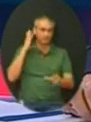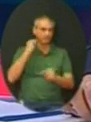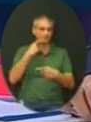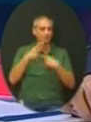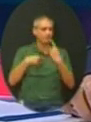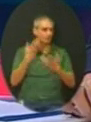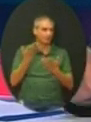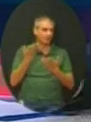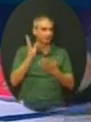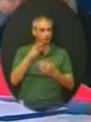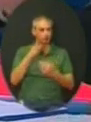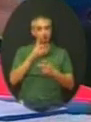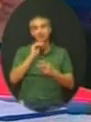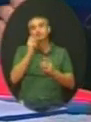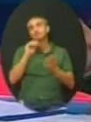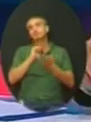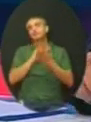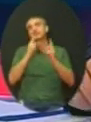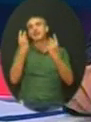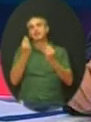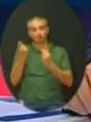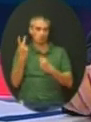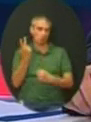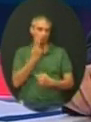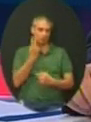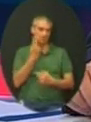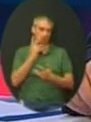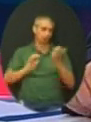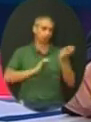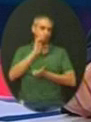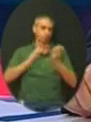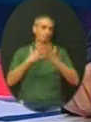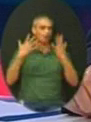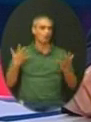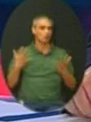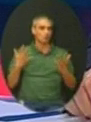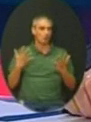חשש שמה, אם יקרה משהו, זאת תהיה כמובן תבערה גדולה.